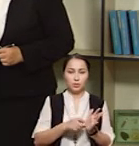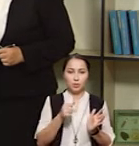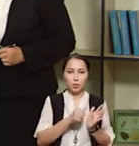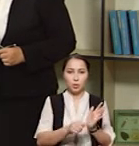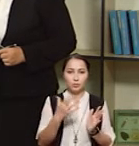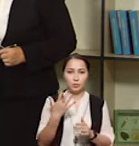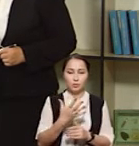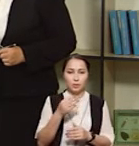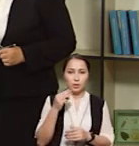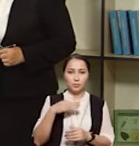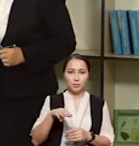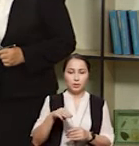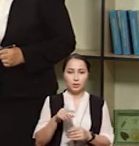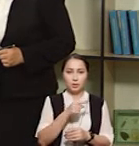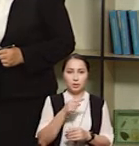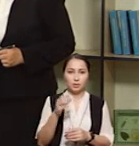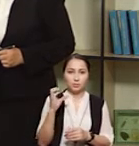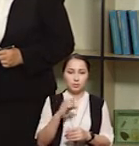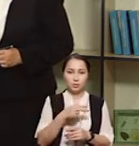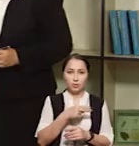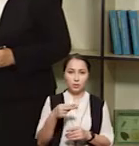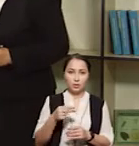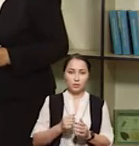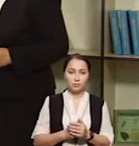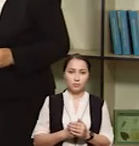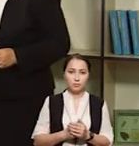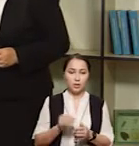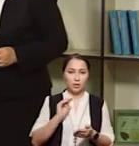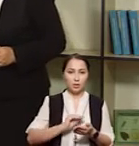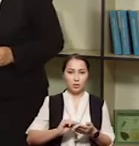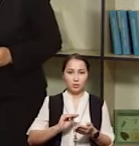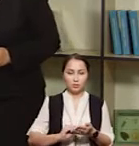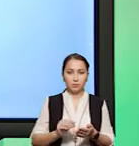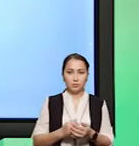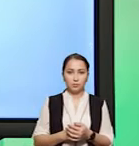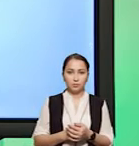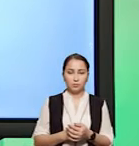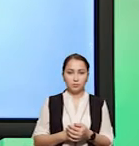1765 metr taqsim sekundga teng ekan. Yozib oling.